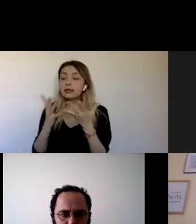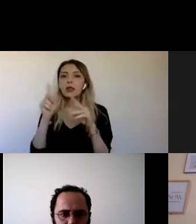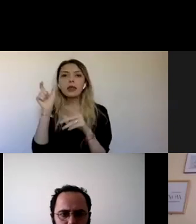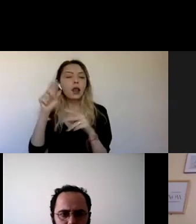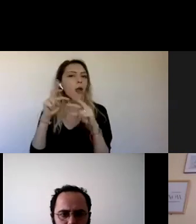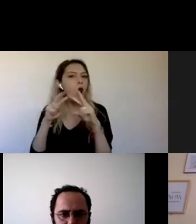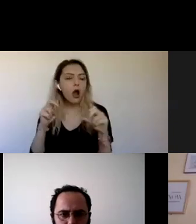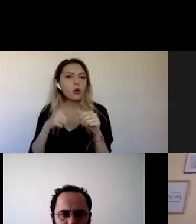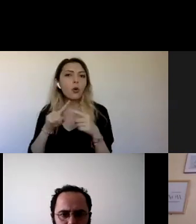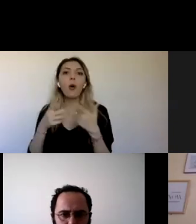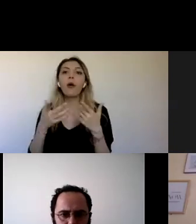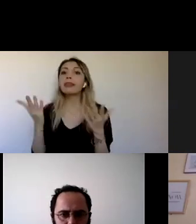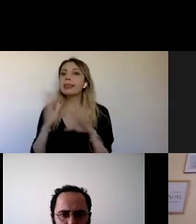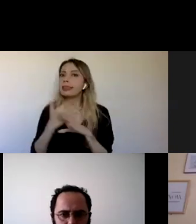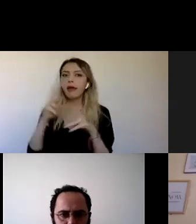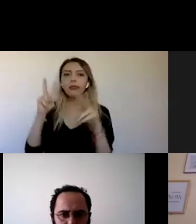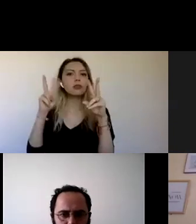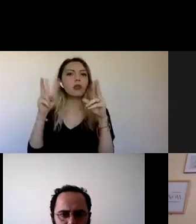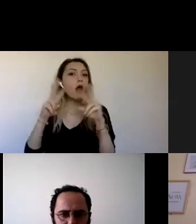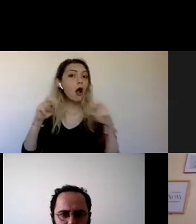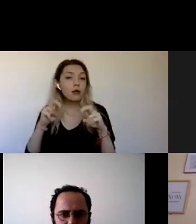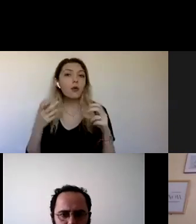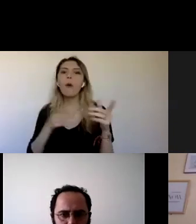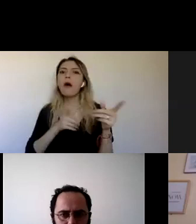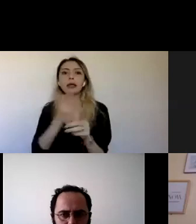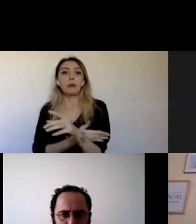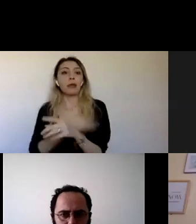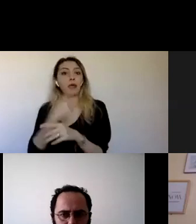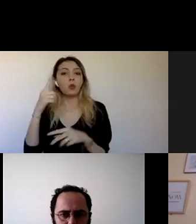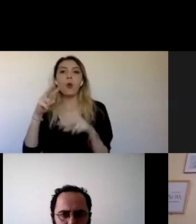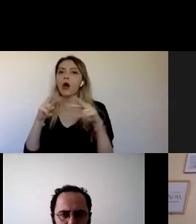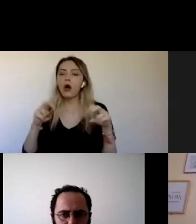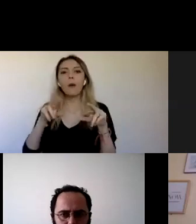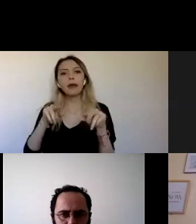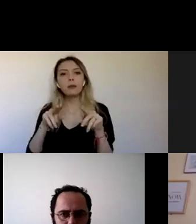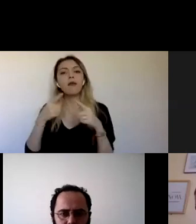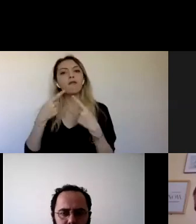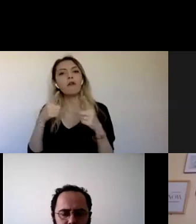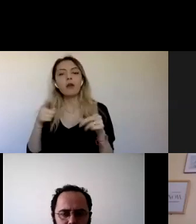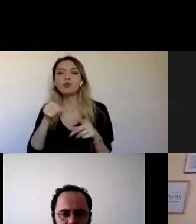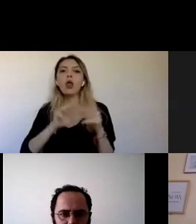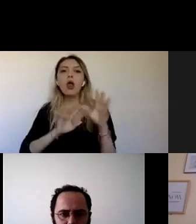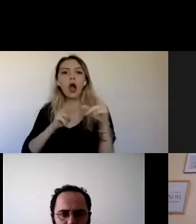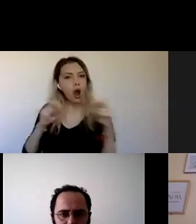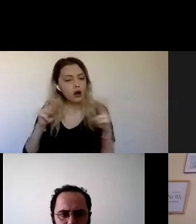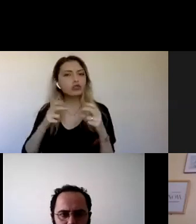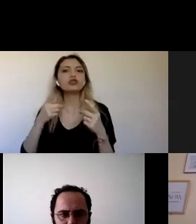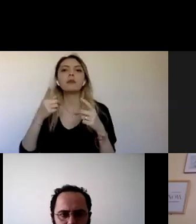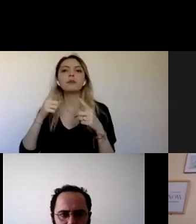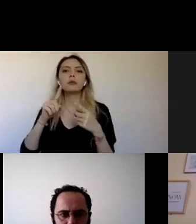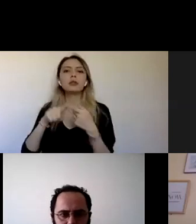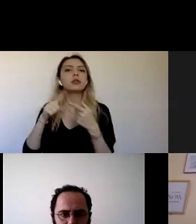bilgiler verebiliyor. Çalışma alanınıza göre bunları biraz kurcalamak, bunun üzerinden izleme raporları yazmak, ilginç olabilir.